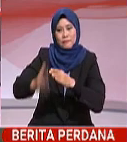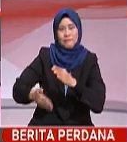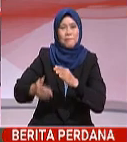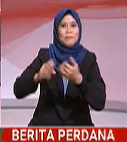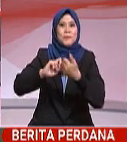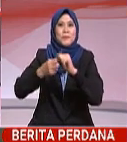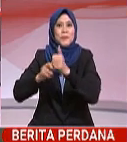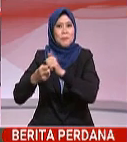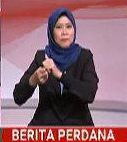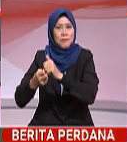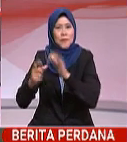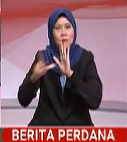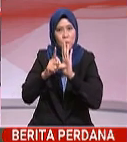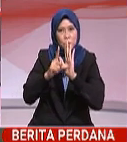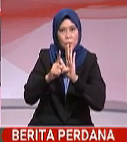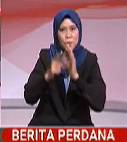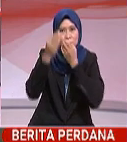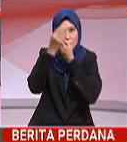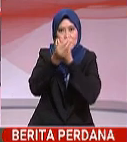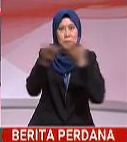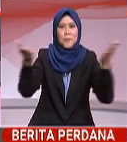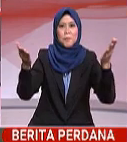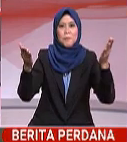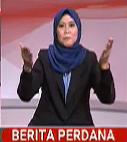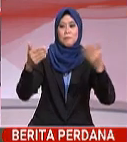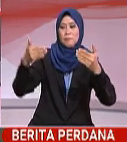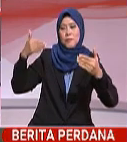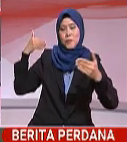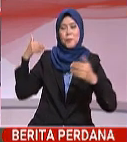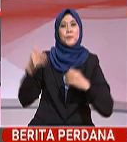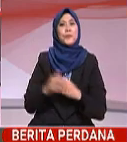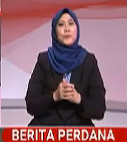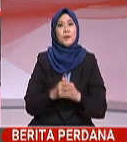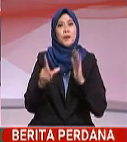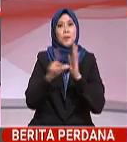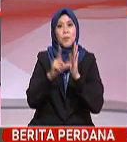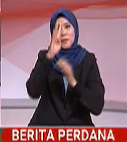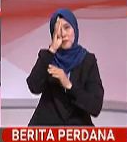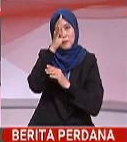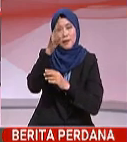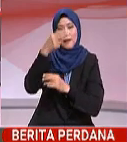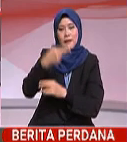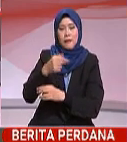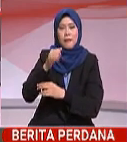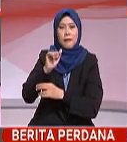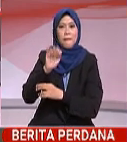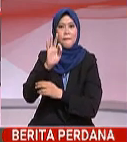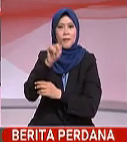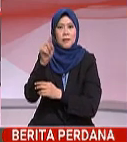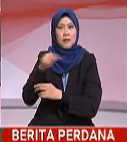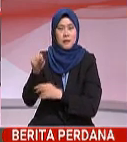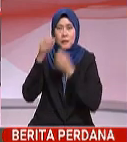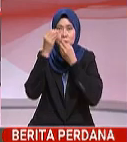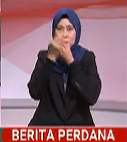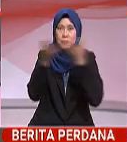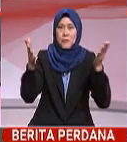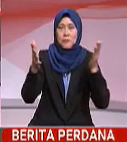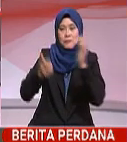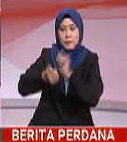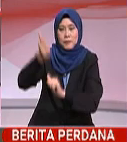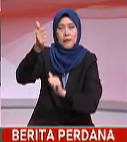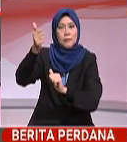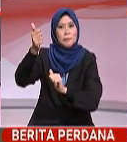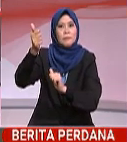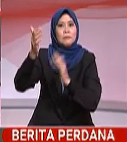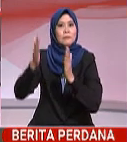kontroversi mengenai logo yang telah diumumkan pada sebelum ini. Logo ciptaan Muhammad Hafiz Ismail itu diumumkan sebagai pemenang